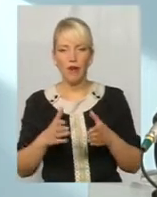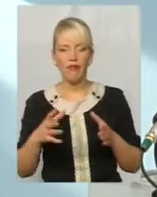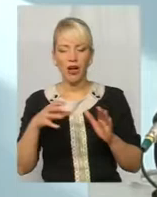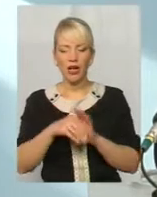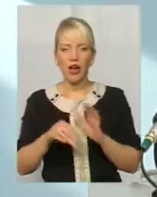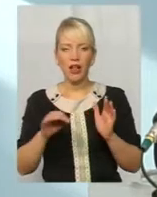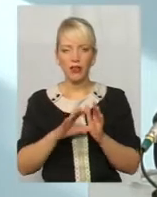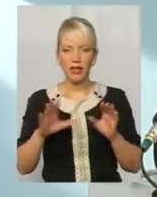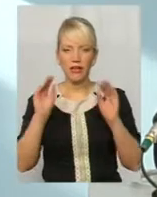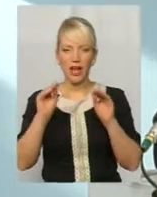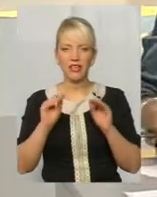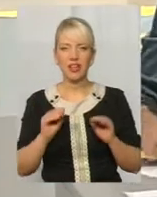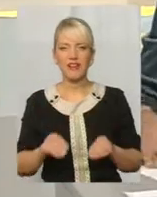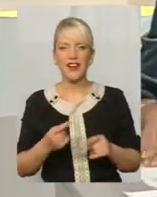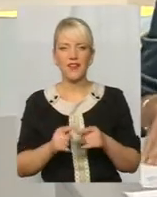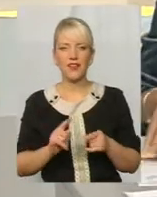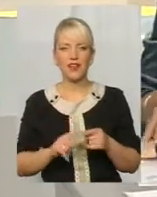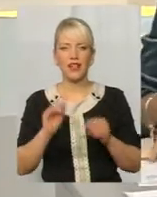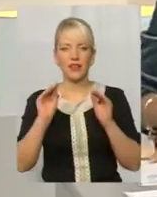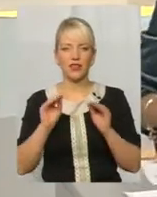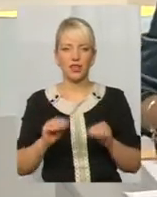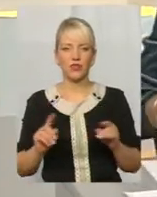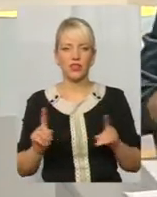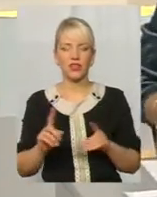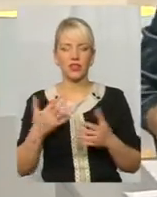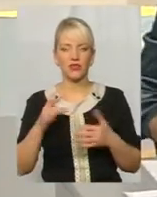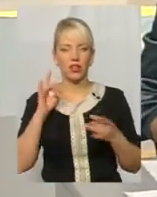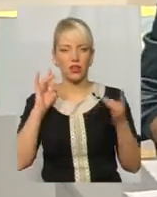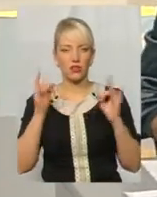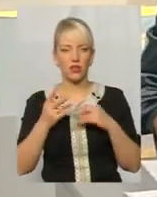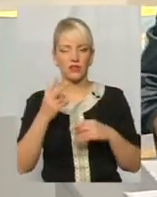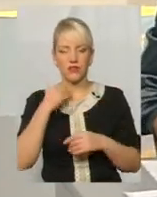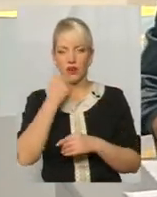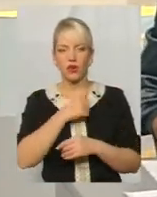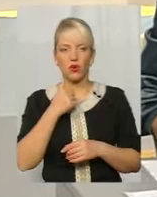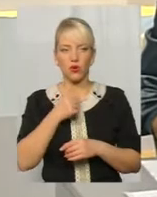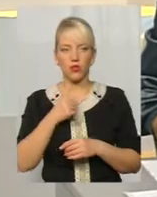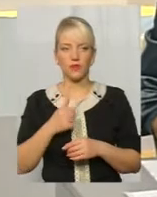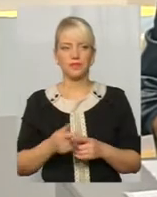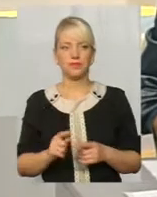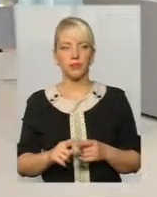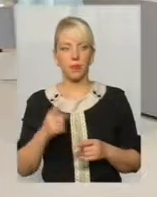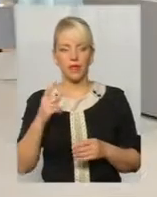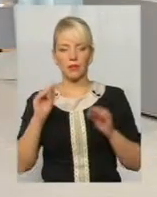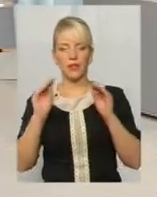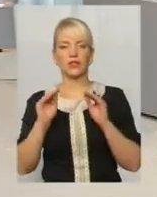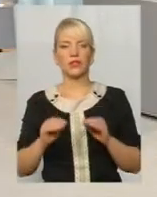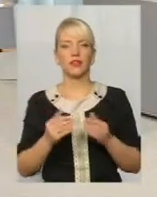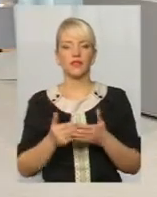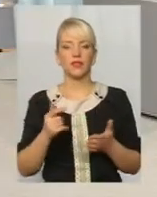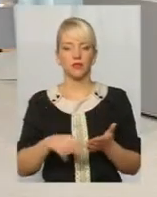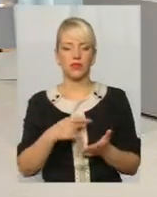декларування. Тобто, оте декларування, яке на слуху в нас вже 2 роки, перші декларації від